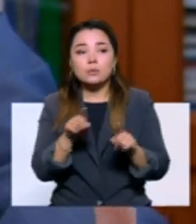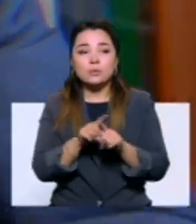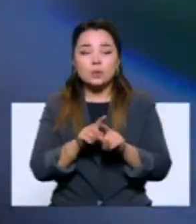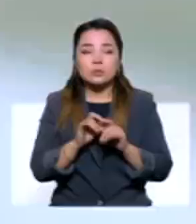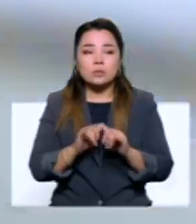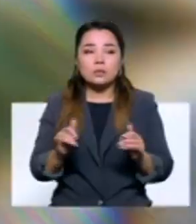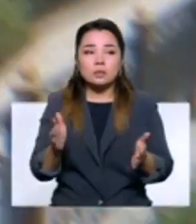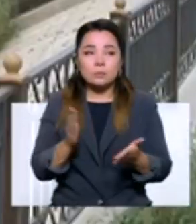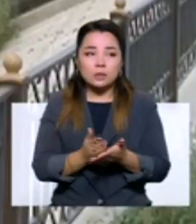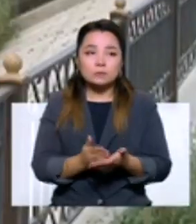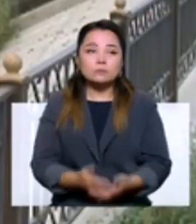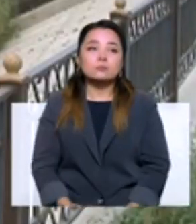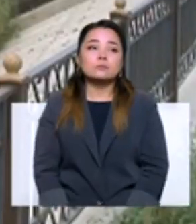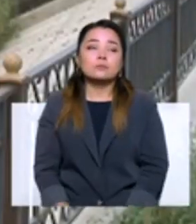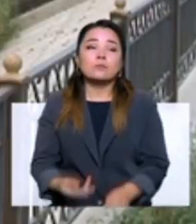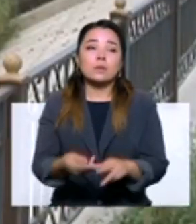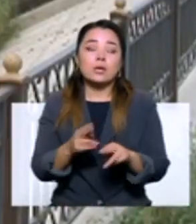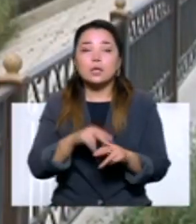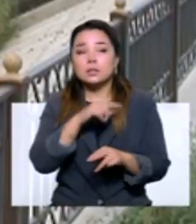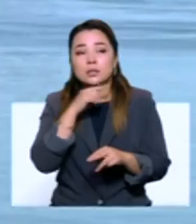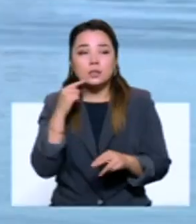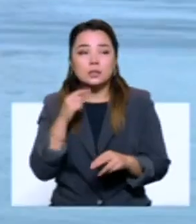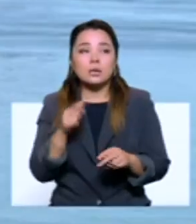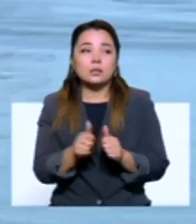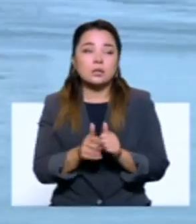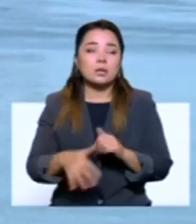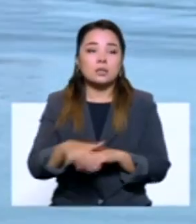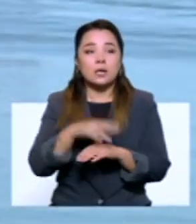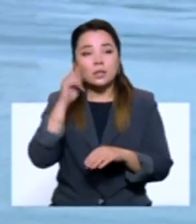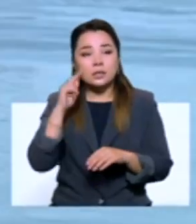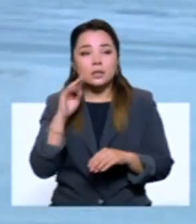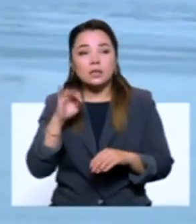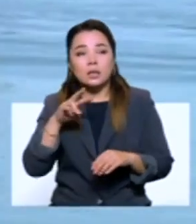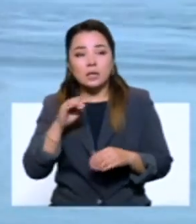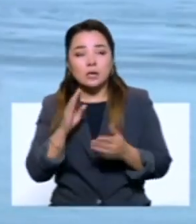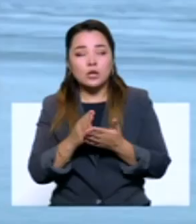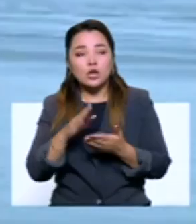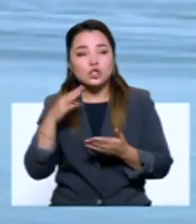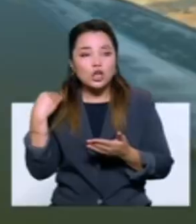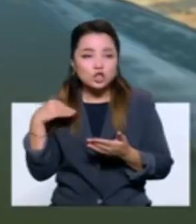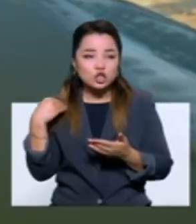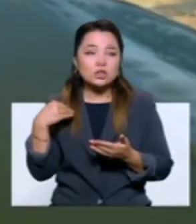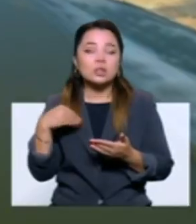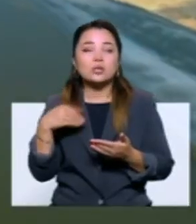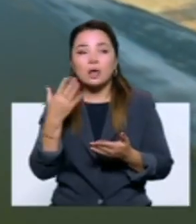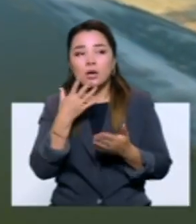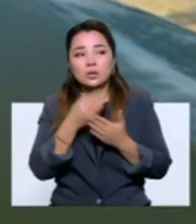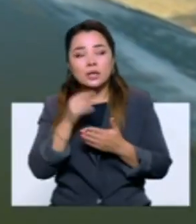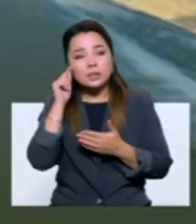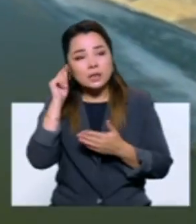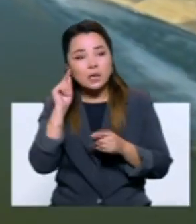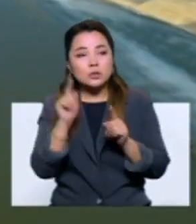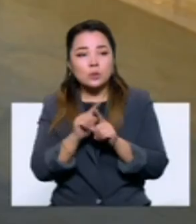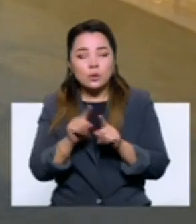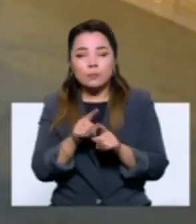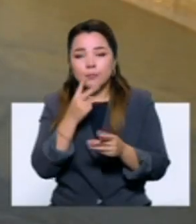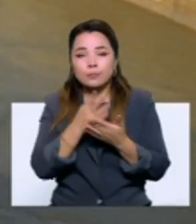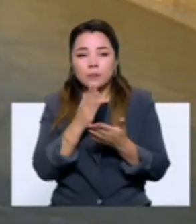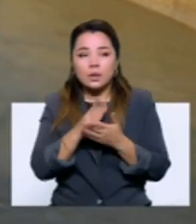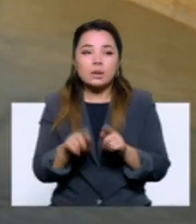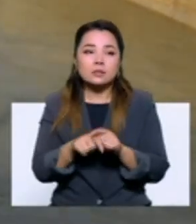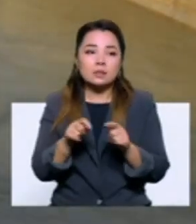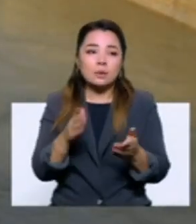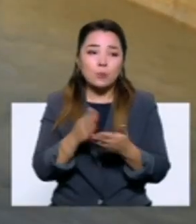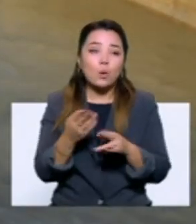жатыр. Сондықтан Ресей мен Жайықтың жайын Қытай мен Іленің, Тәжік, Қырғыз, Өзбек пен Сырдың суын бөлісуде салмақты келісімдер керек